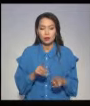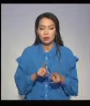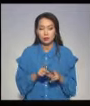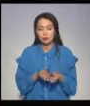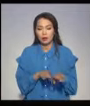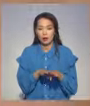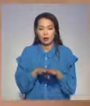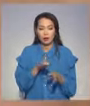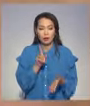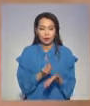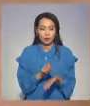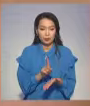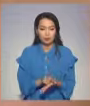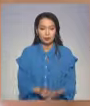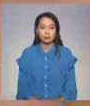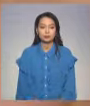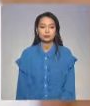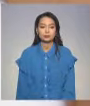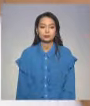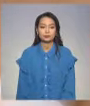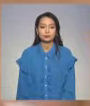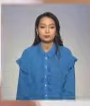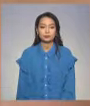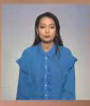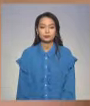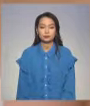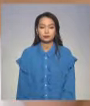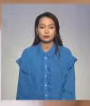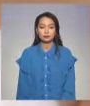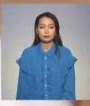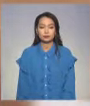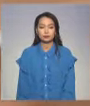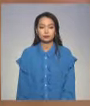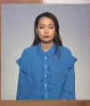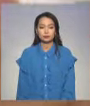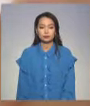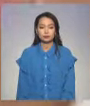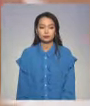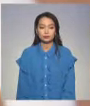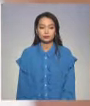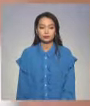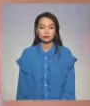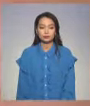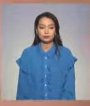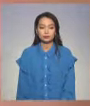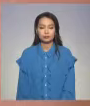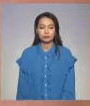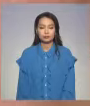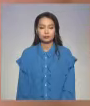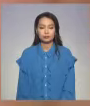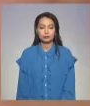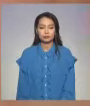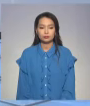ортақ міндет. Ақбота Базарбай, Алмаз Жолыбаев, Нұржан Махмутов, Астана Таймс.